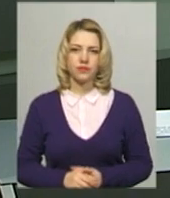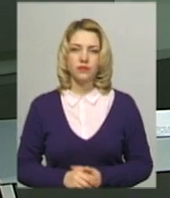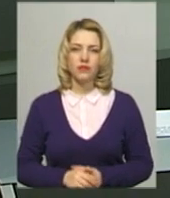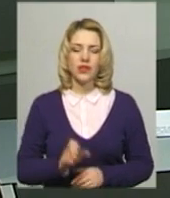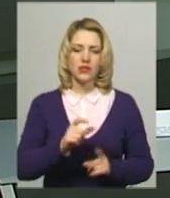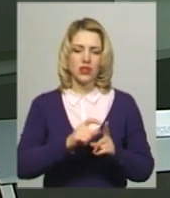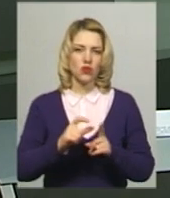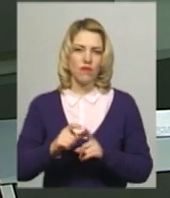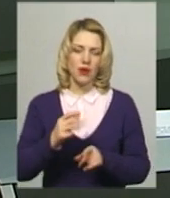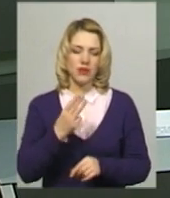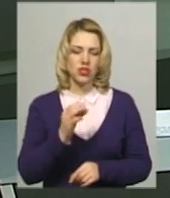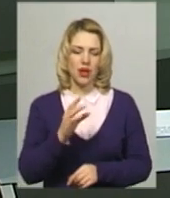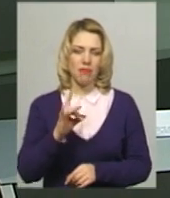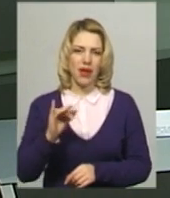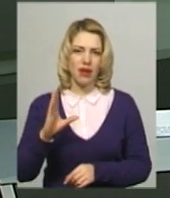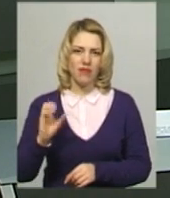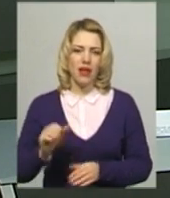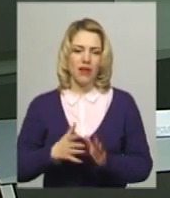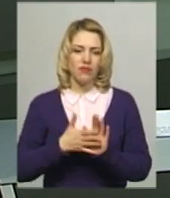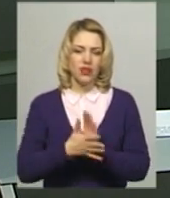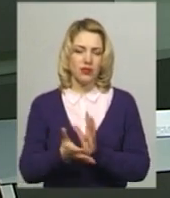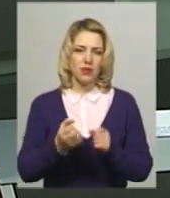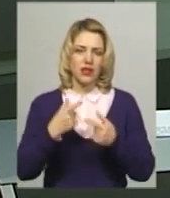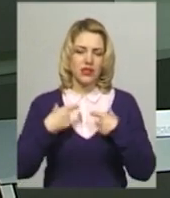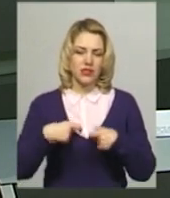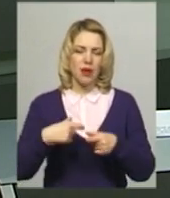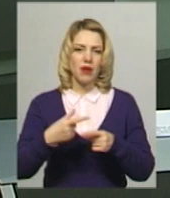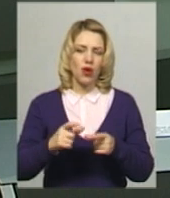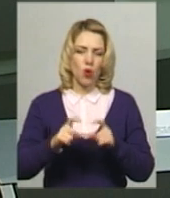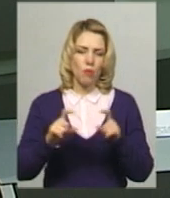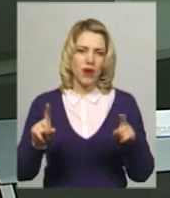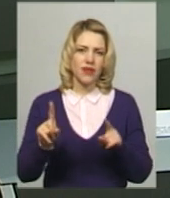За словами Сергія Шепорова, витрати бере на себе компанія, яка виграла